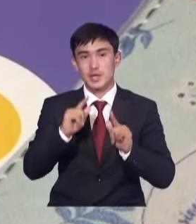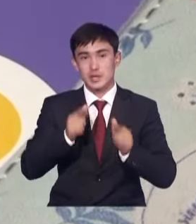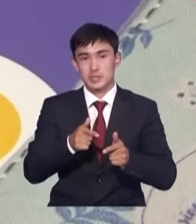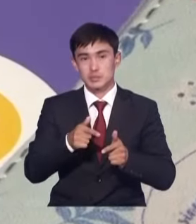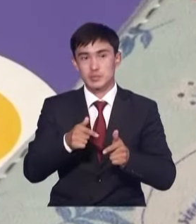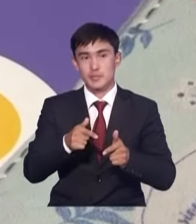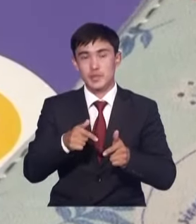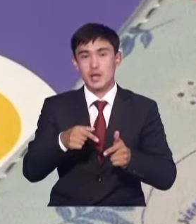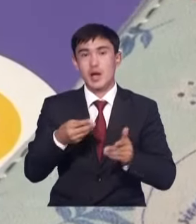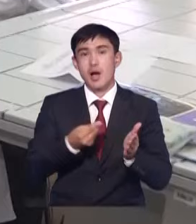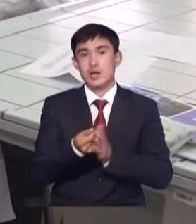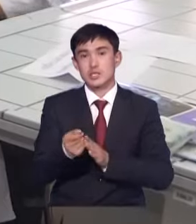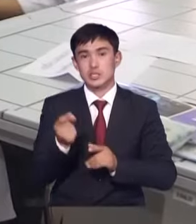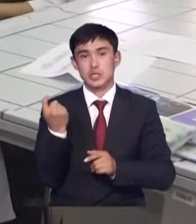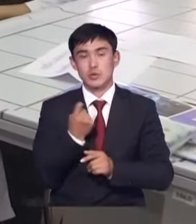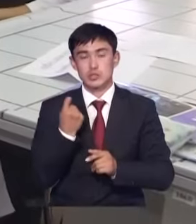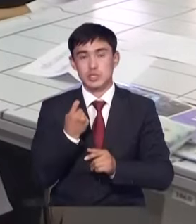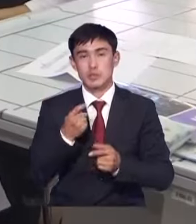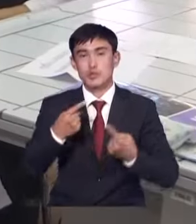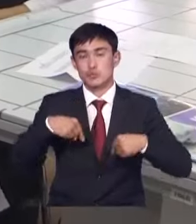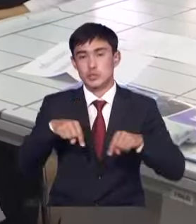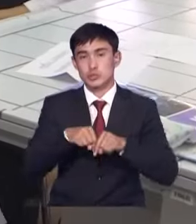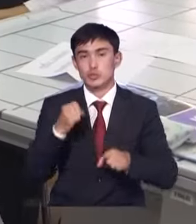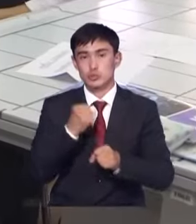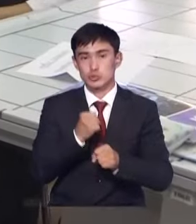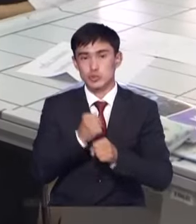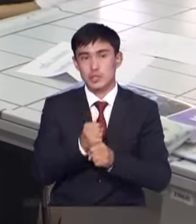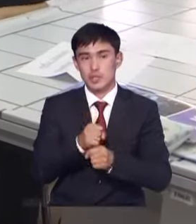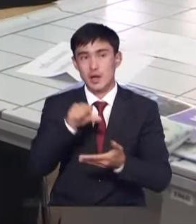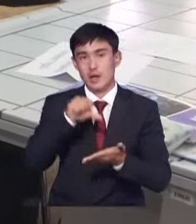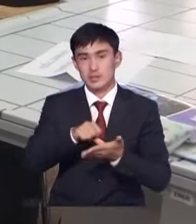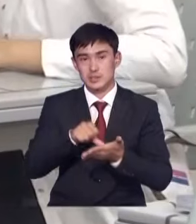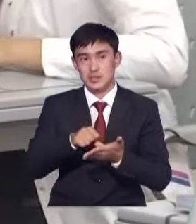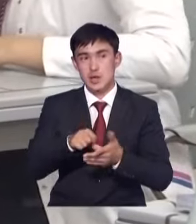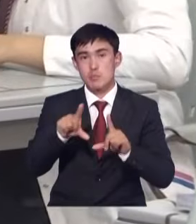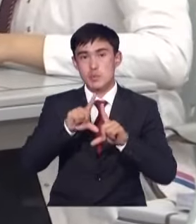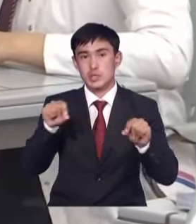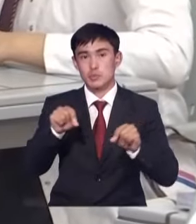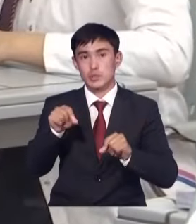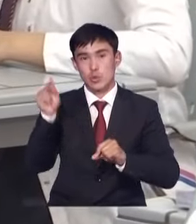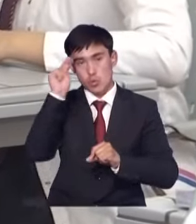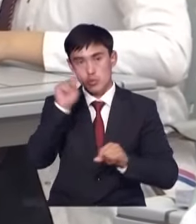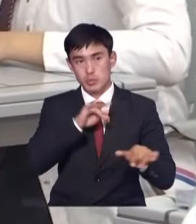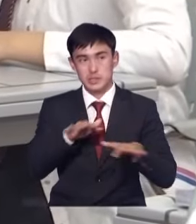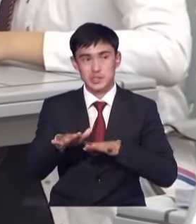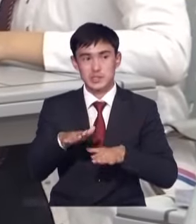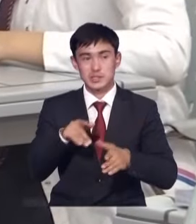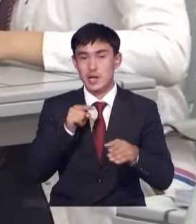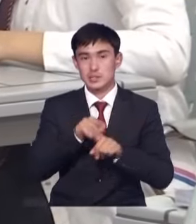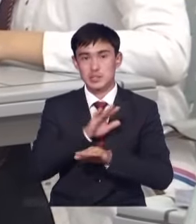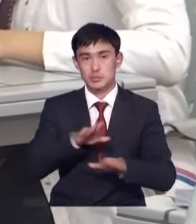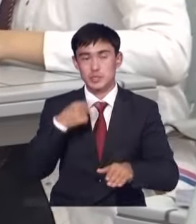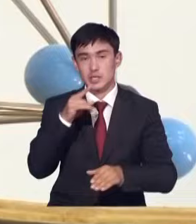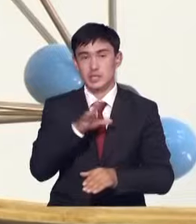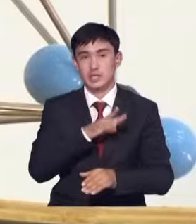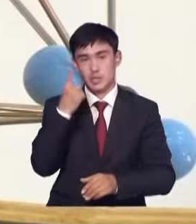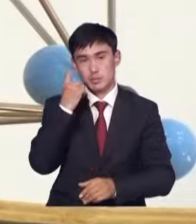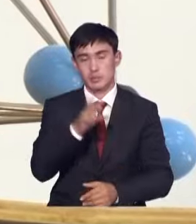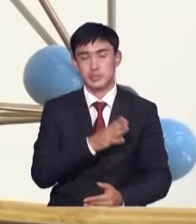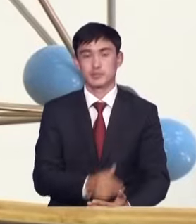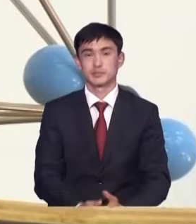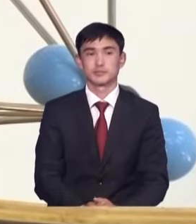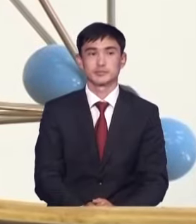сипатта және қаржы шаруашылық пен ұйымдастырушылық жұмыстарына қатысты. Ол мектептердегі оқу процесіне әсер етпейді, делінген